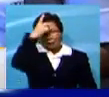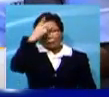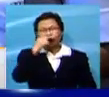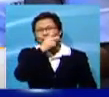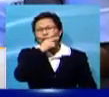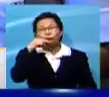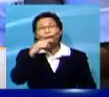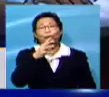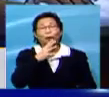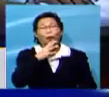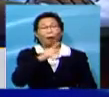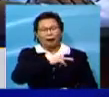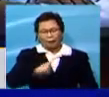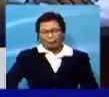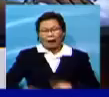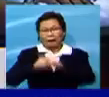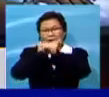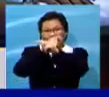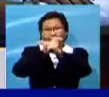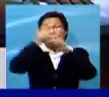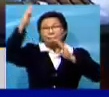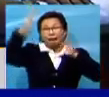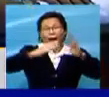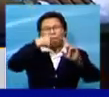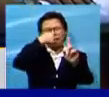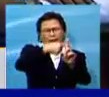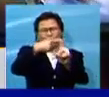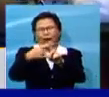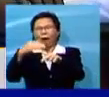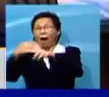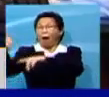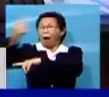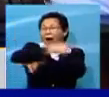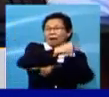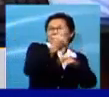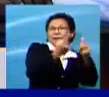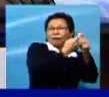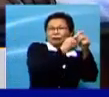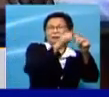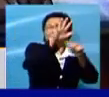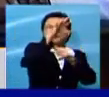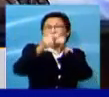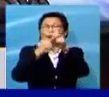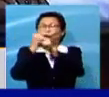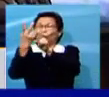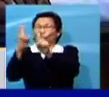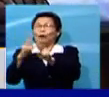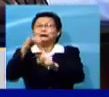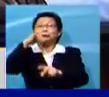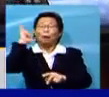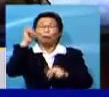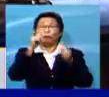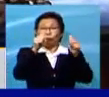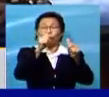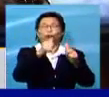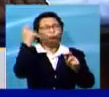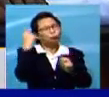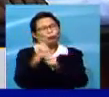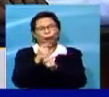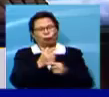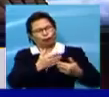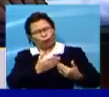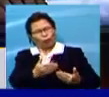memaklumkan Kementerian Pertahanan menerima maklum balas positif untuk hari pertama 5/2017 semalam sekaligus akan mengekalkan